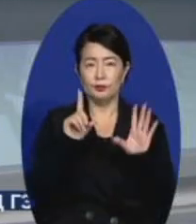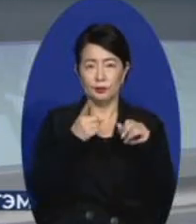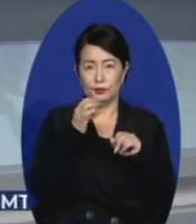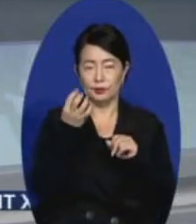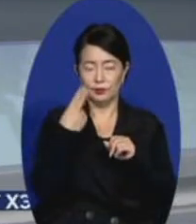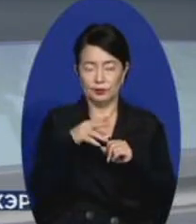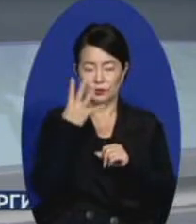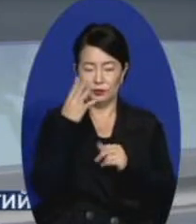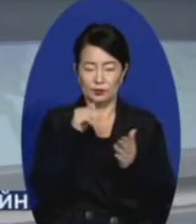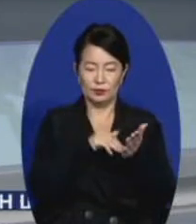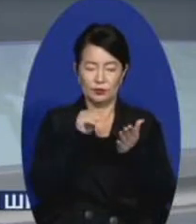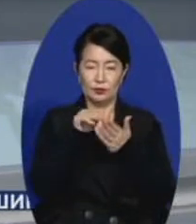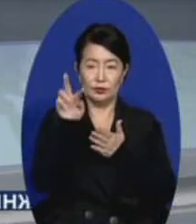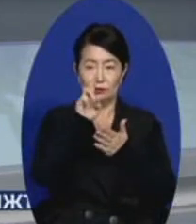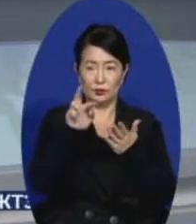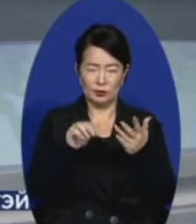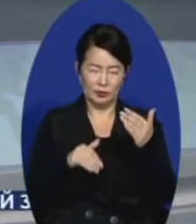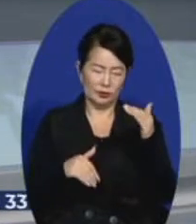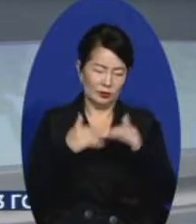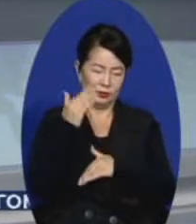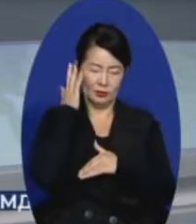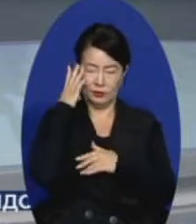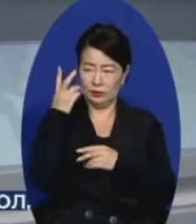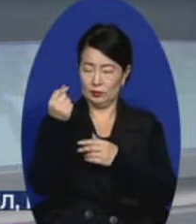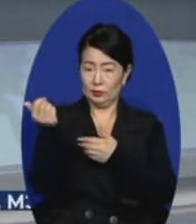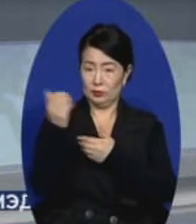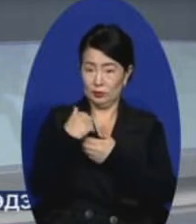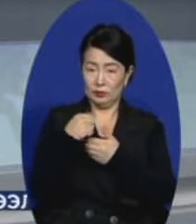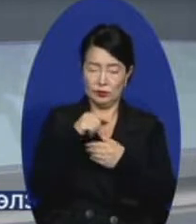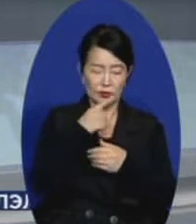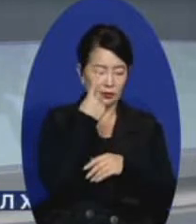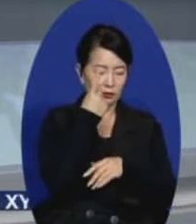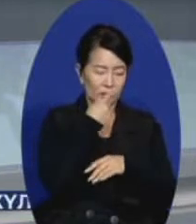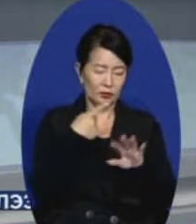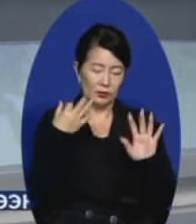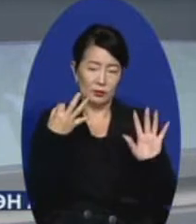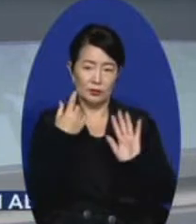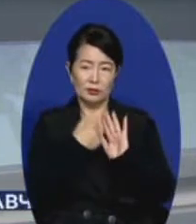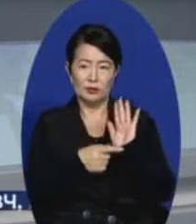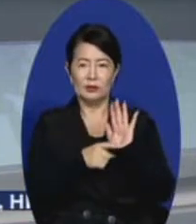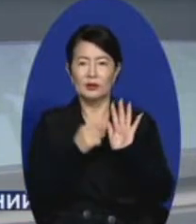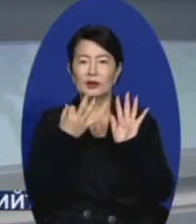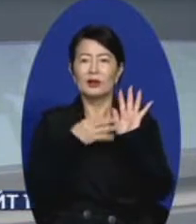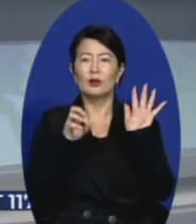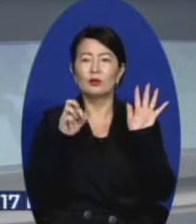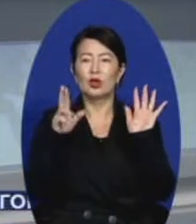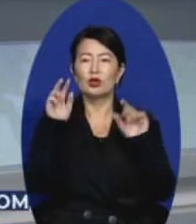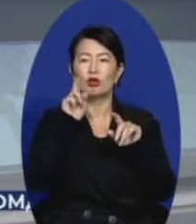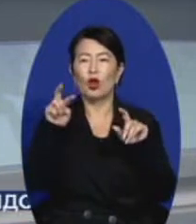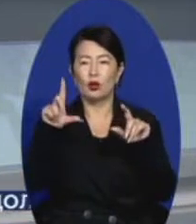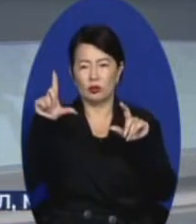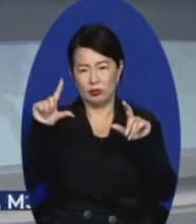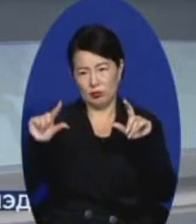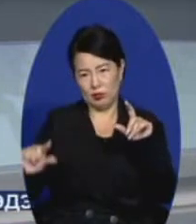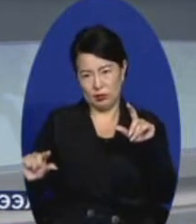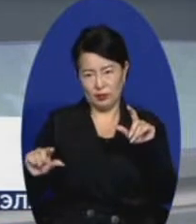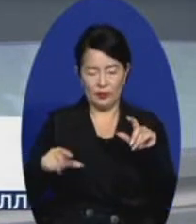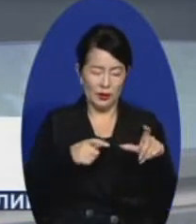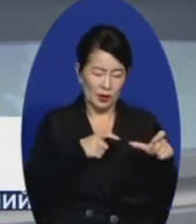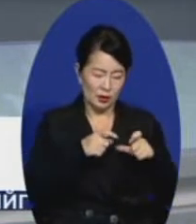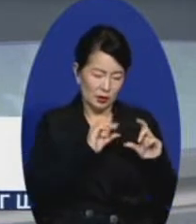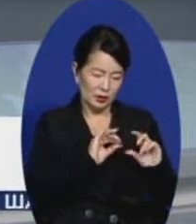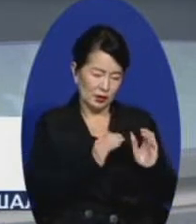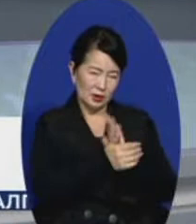2001 онд 4 тэрбум доллар давж байсан гадаадын шууд хөрөнгө оруулалт энэ оны эхний 8 сарын байдлаар 800 сая доллар болж буурсан байна. Эдийн